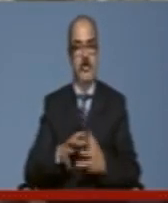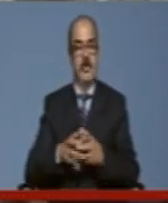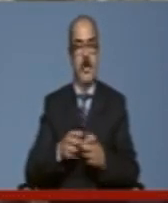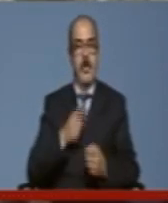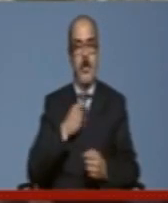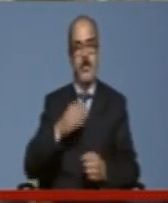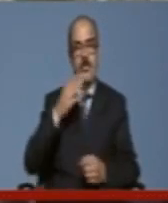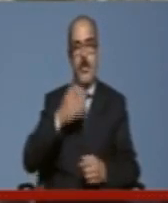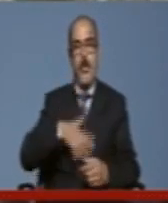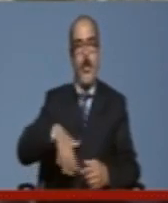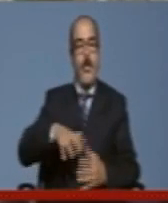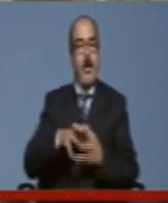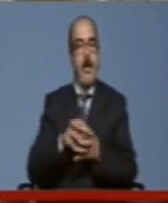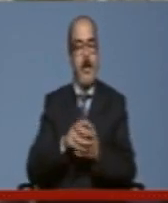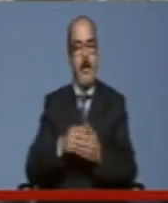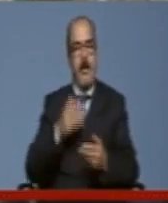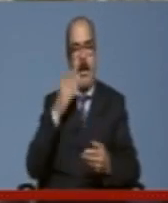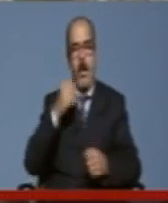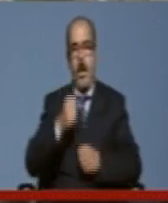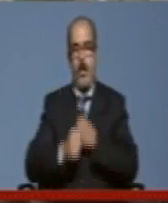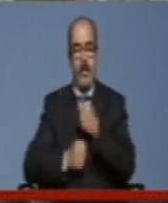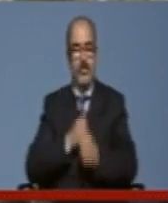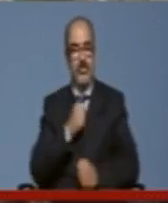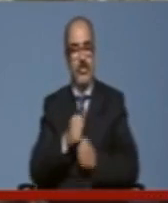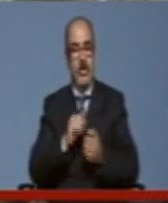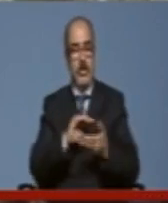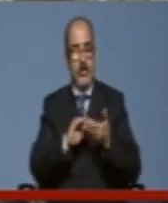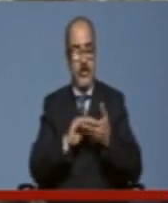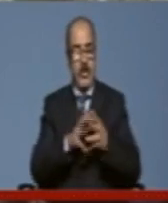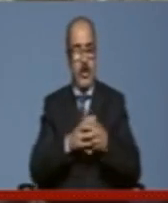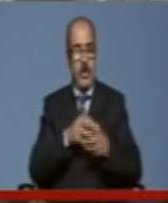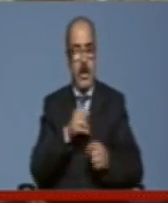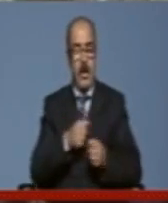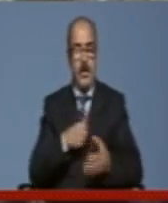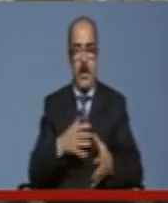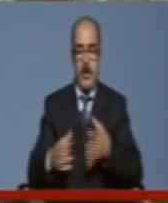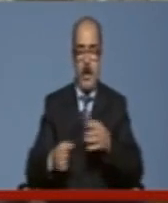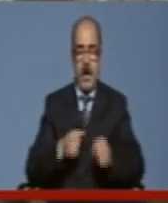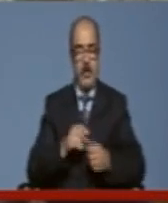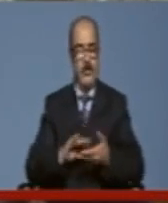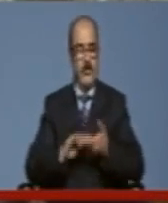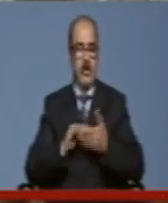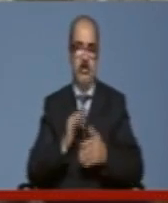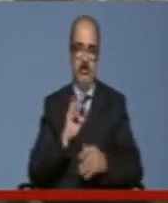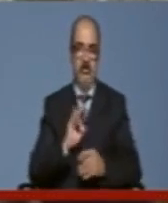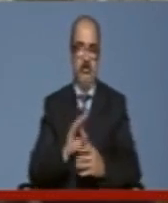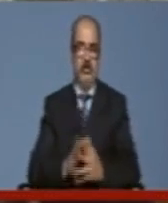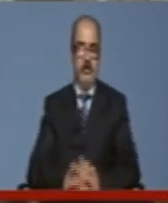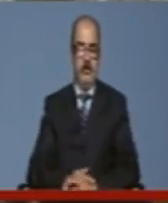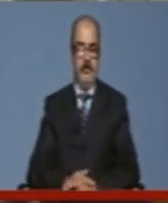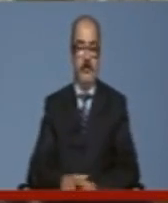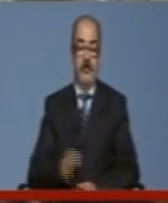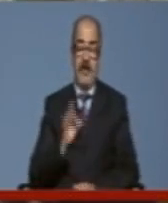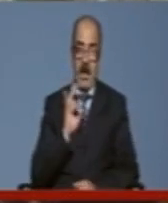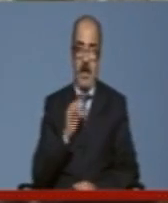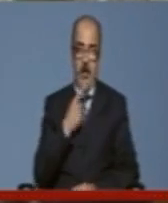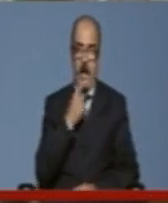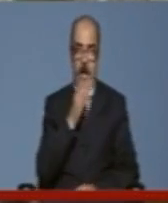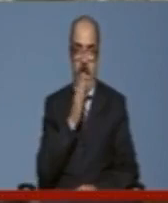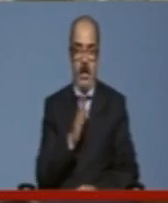لك وتقديري لكل الجهود اللي بتبذلها من أجل احتواء الأزمة اللي احنا